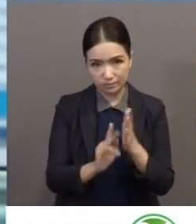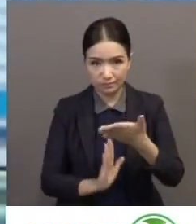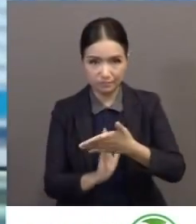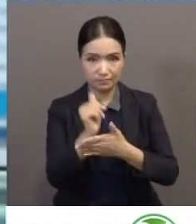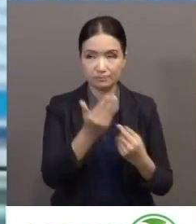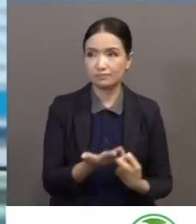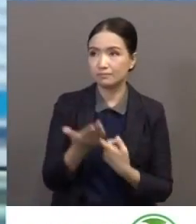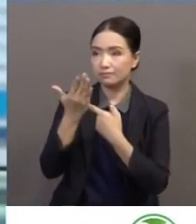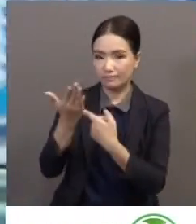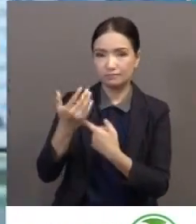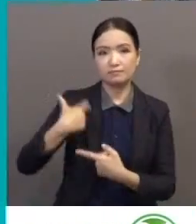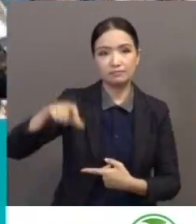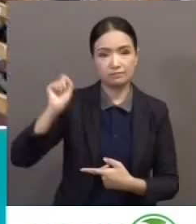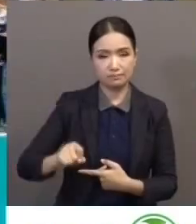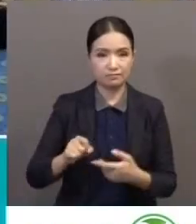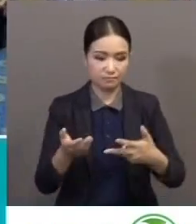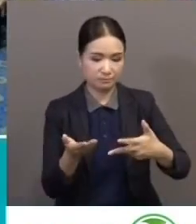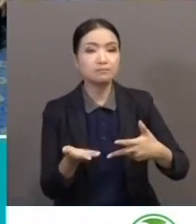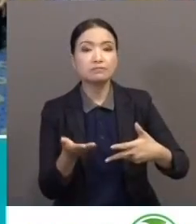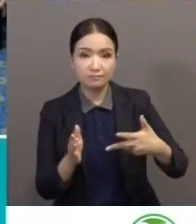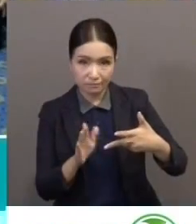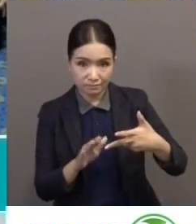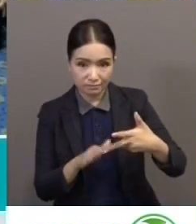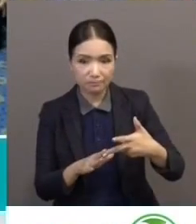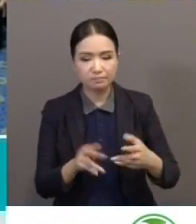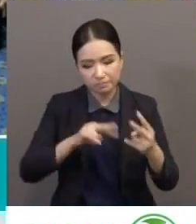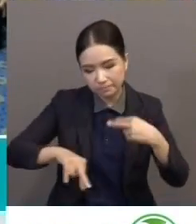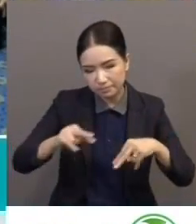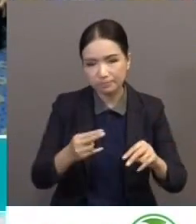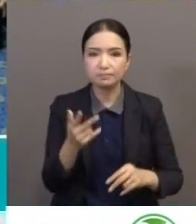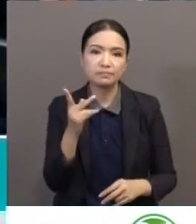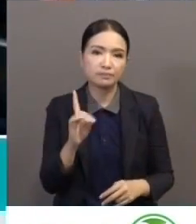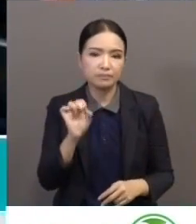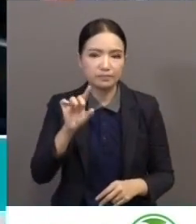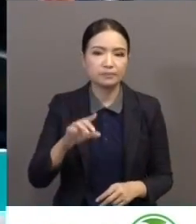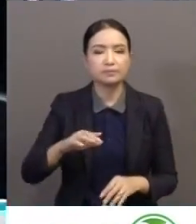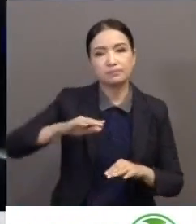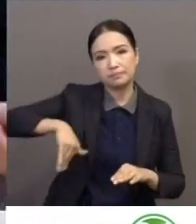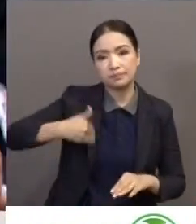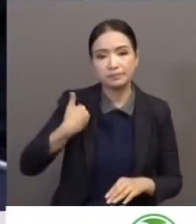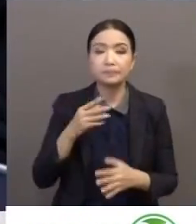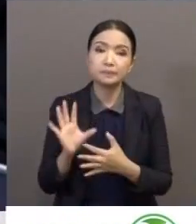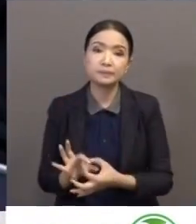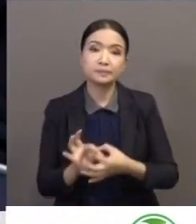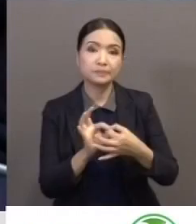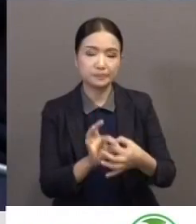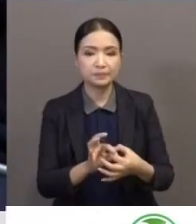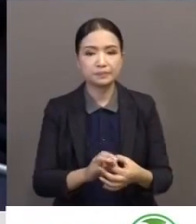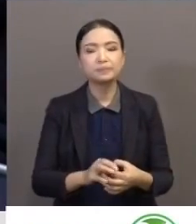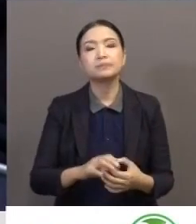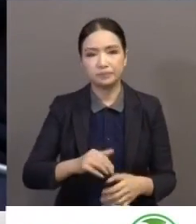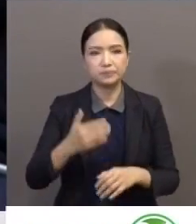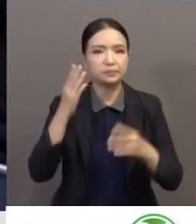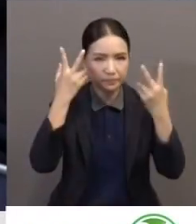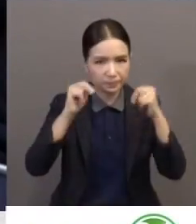าลฎีกานักการเมืองสามารถที่จะพิจารณาคดีลับหลังได้นะครับแล้วก็มีการเชื่อมโยงนะครับไปถึงคดีของอดีตนายกทักษิ